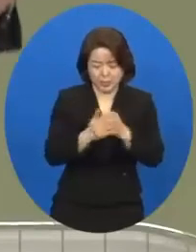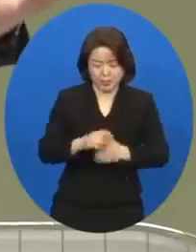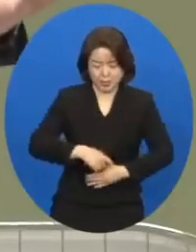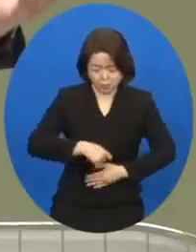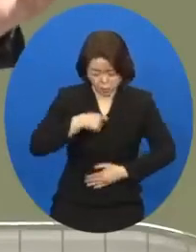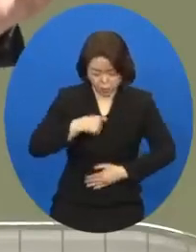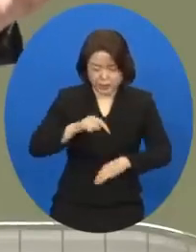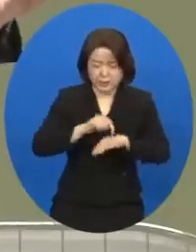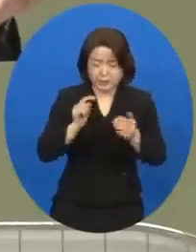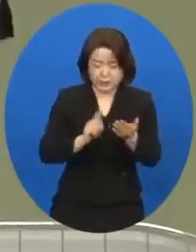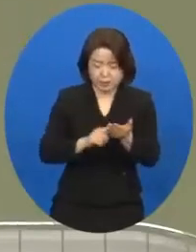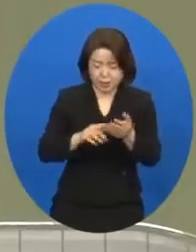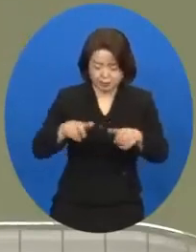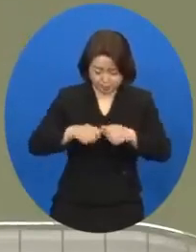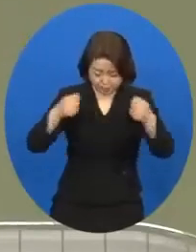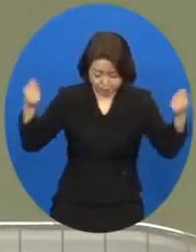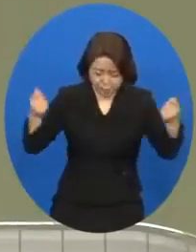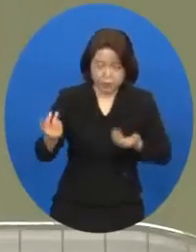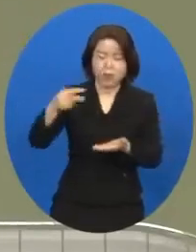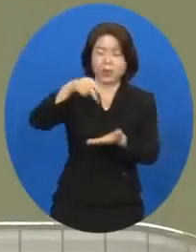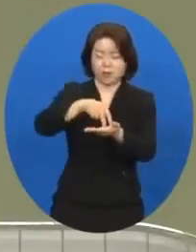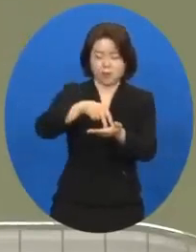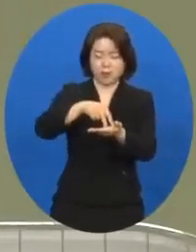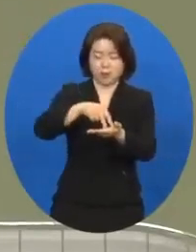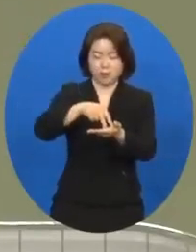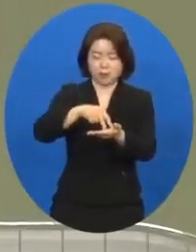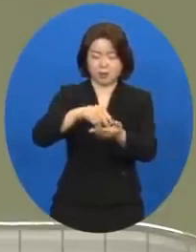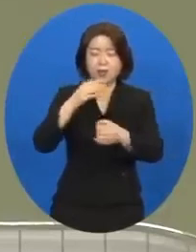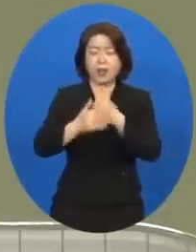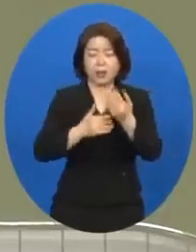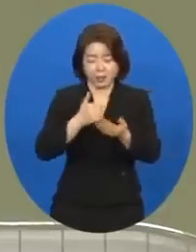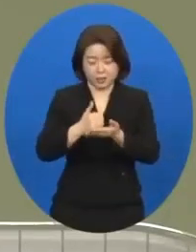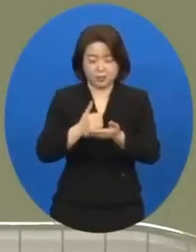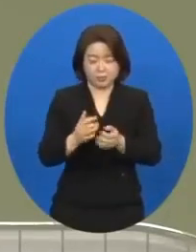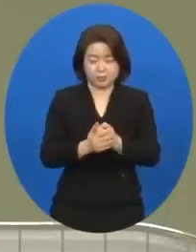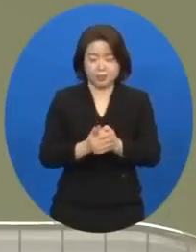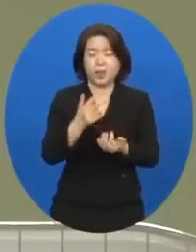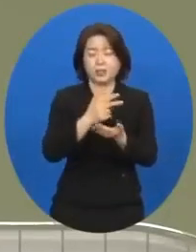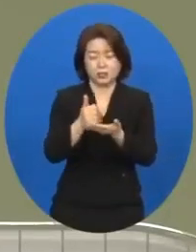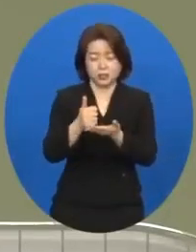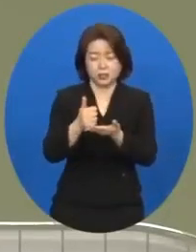마음의 심령을 열고 일어났습니다. 하나님, 주님은